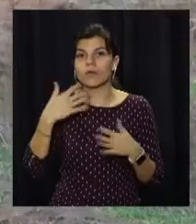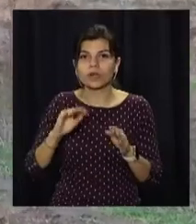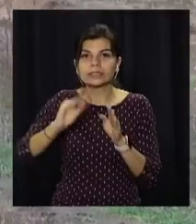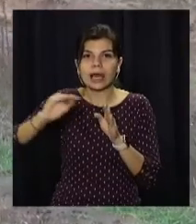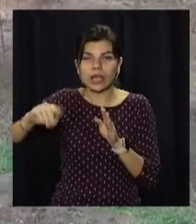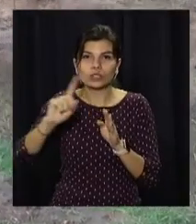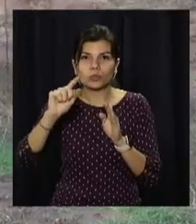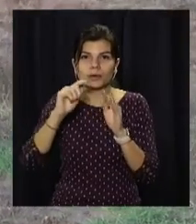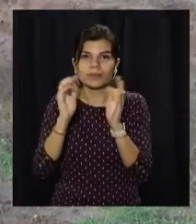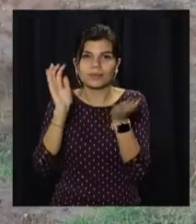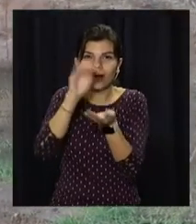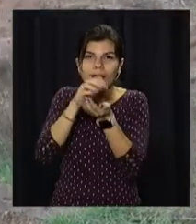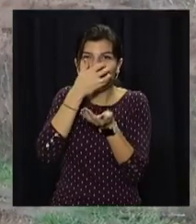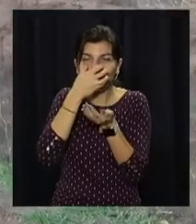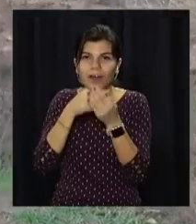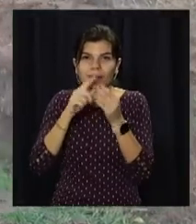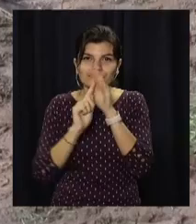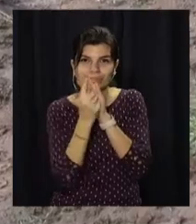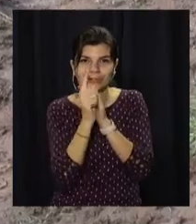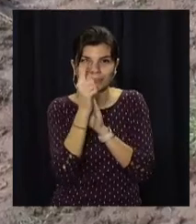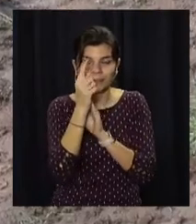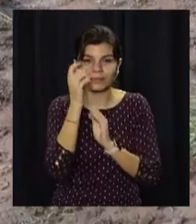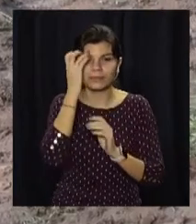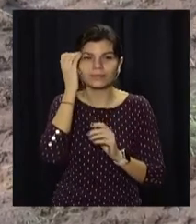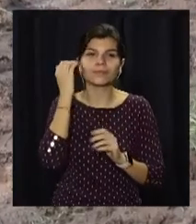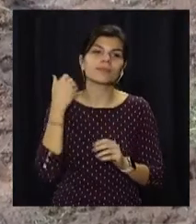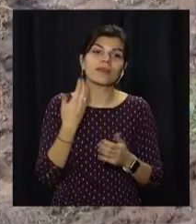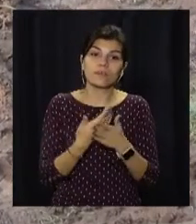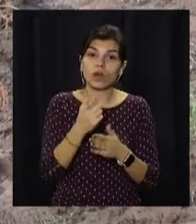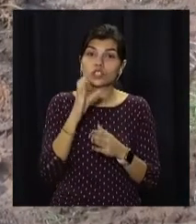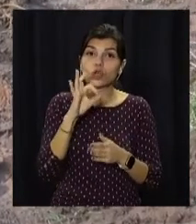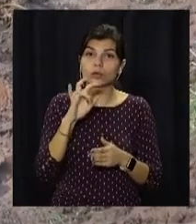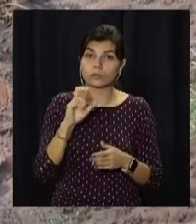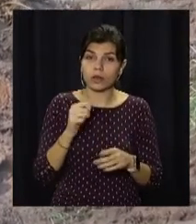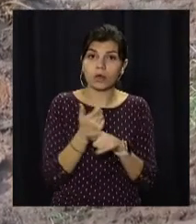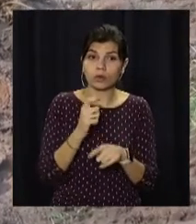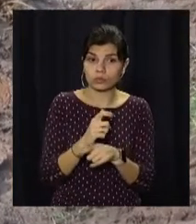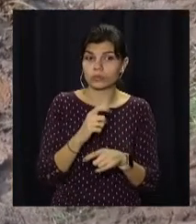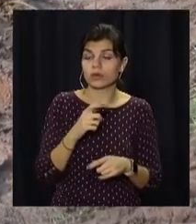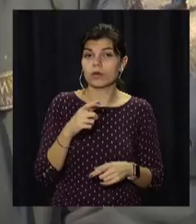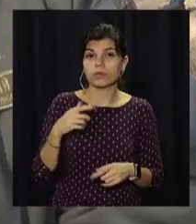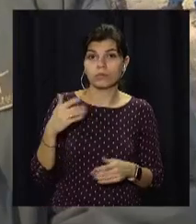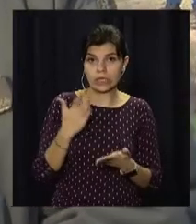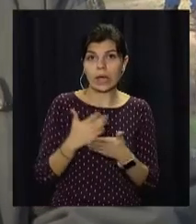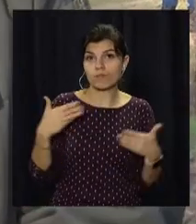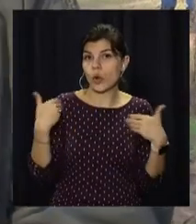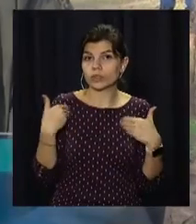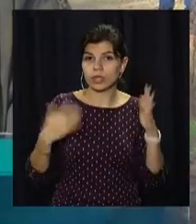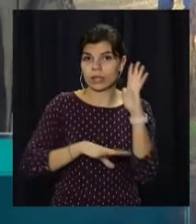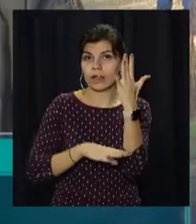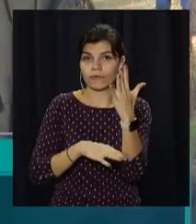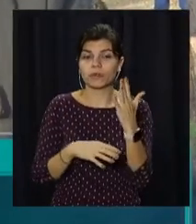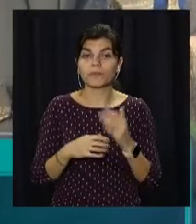Місце, де садять хвойні, має супіщаний ґрунт, а сосни допомагають укріпити землю та уникнути піщаних хуртовин. Сосна –